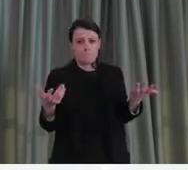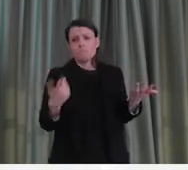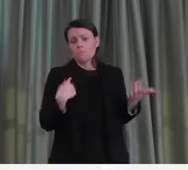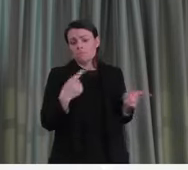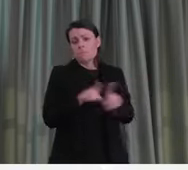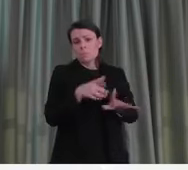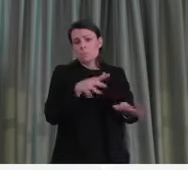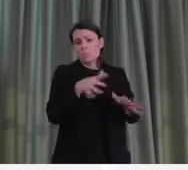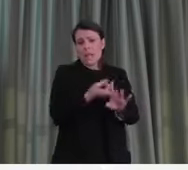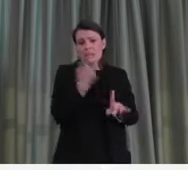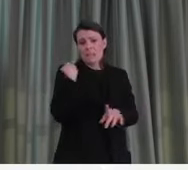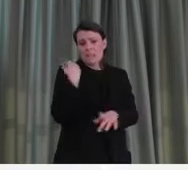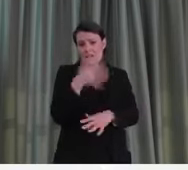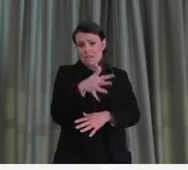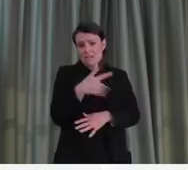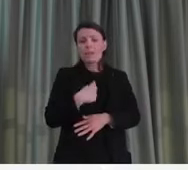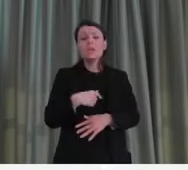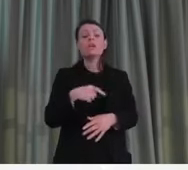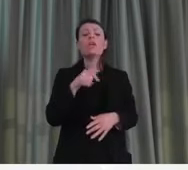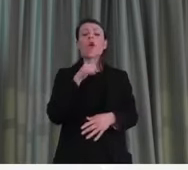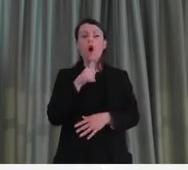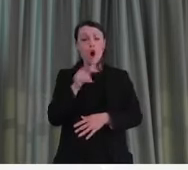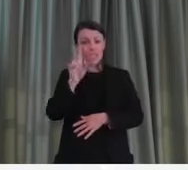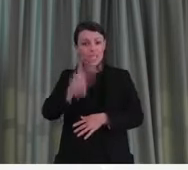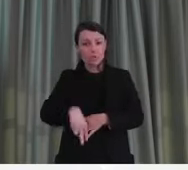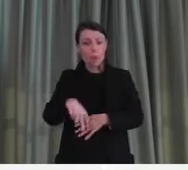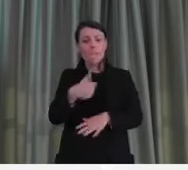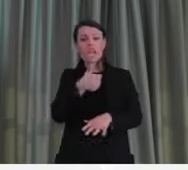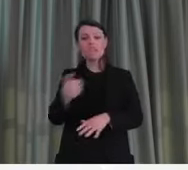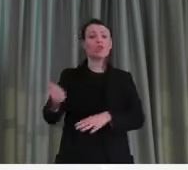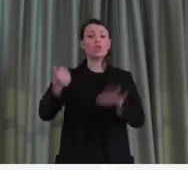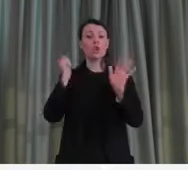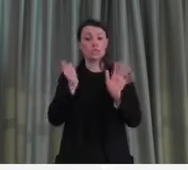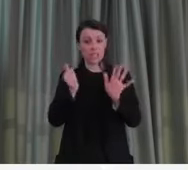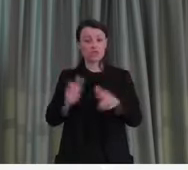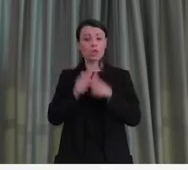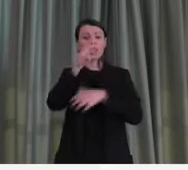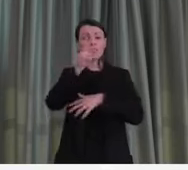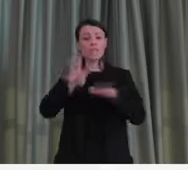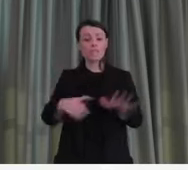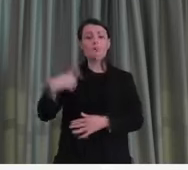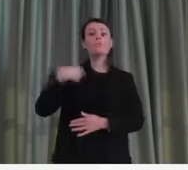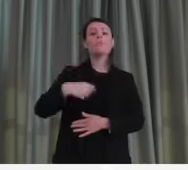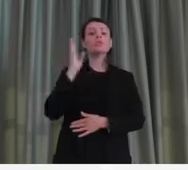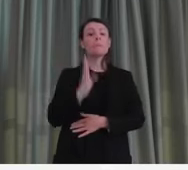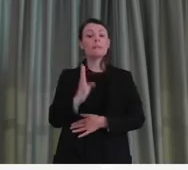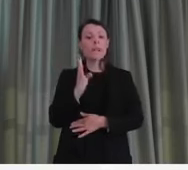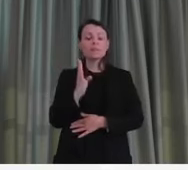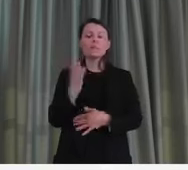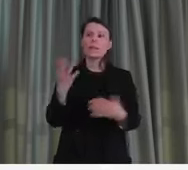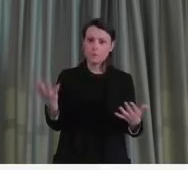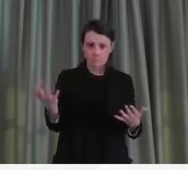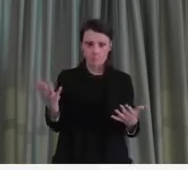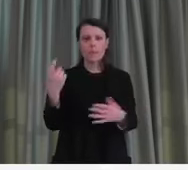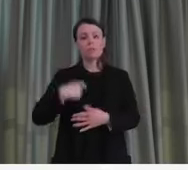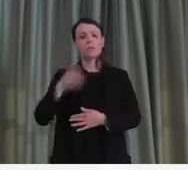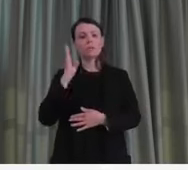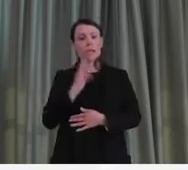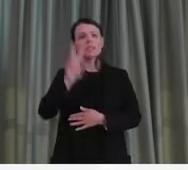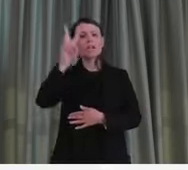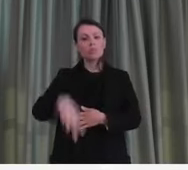stessa linea quasi identica ieri lodi 2116 più 29 monza brianza monza brianza